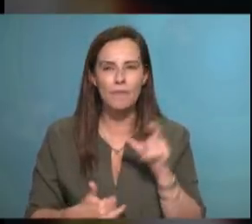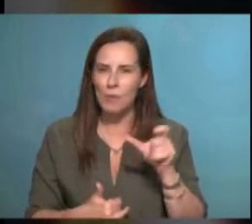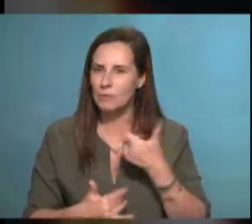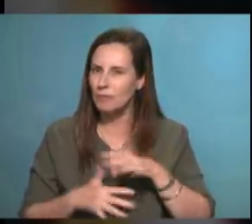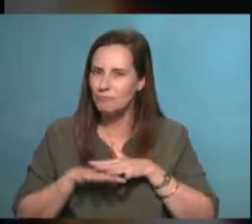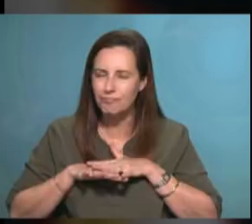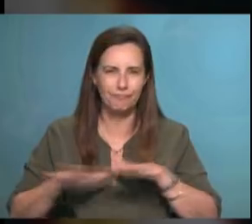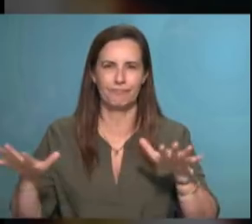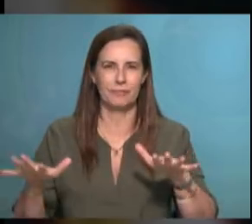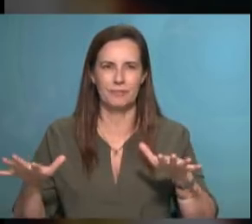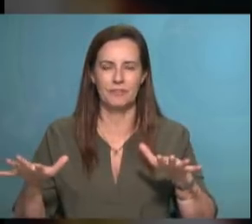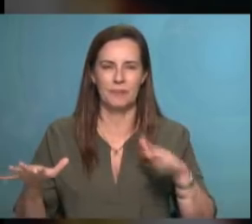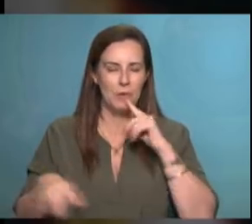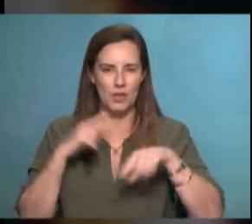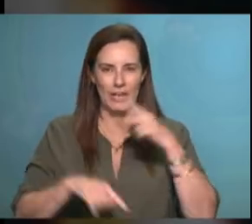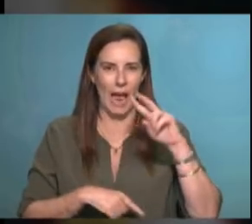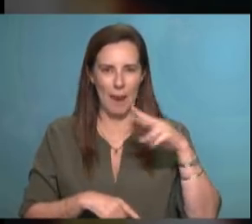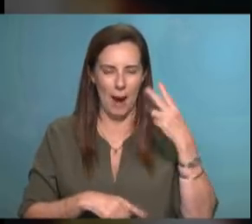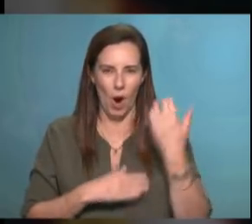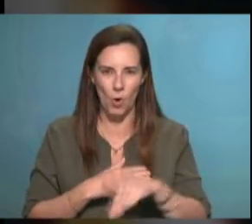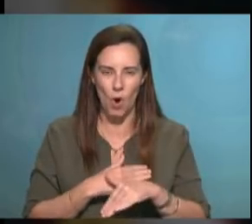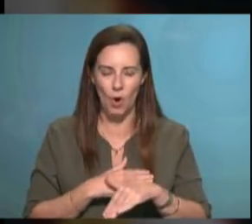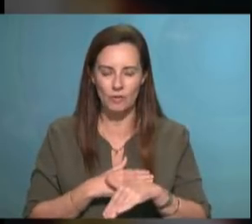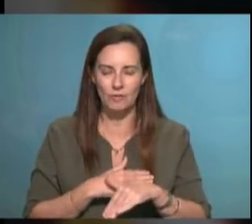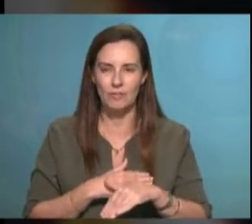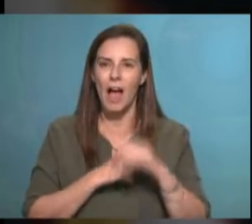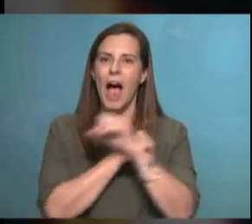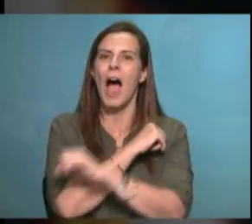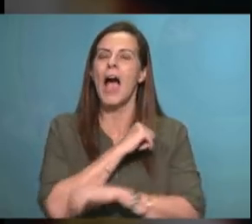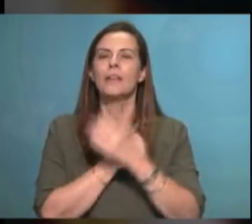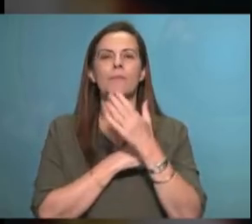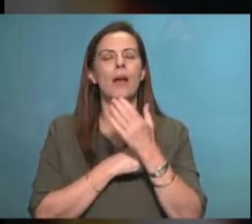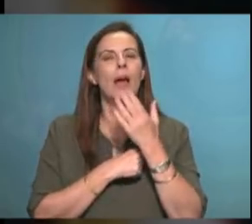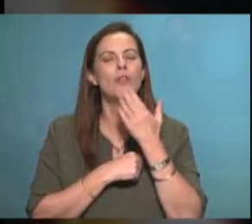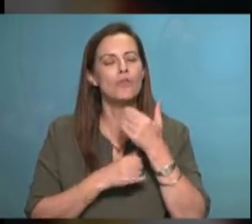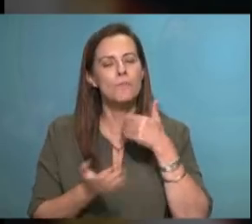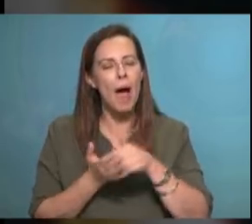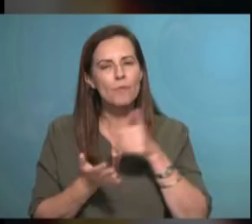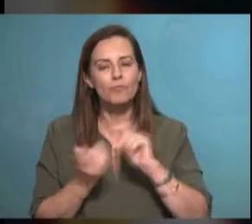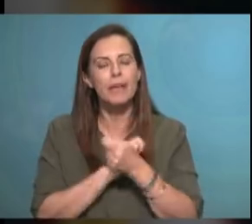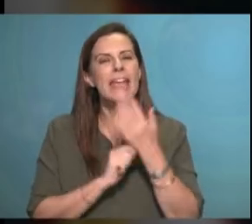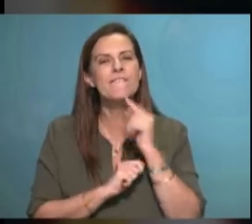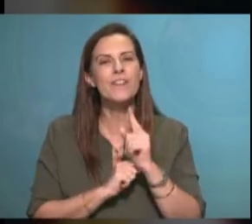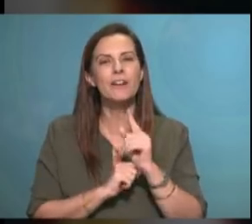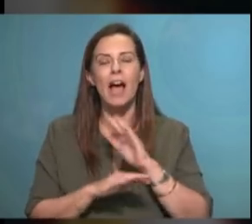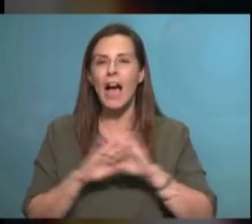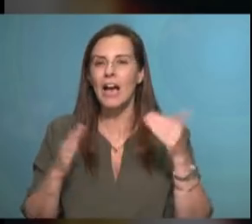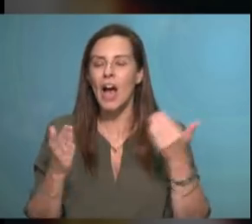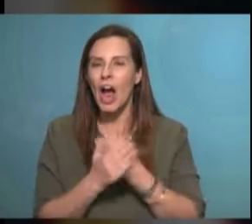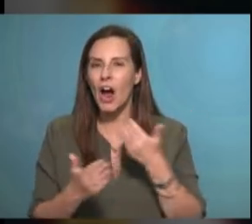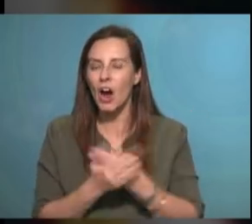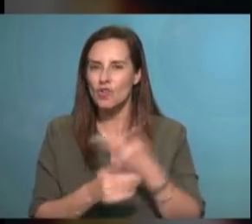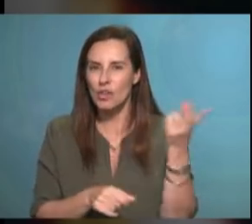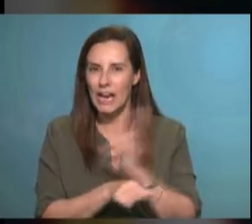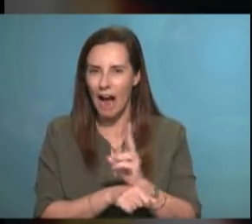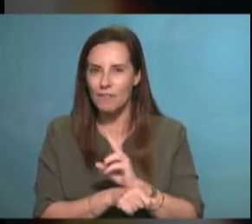נפוצים בשנתיים האחרונות. האקדמיה ללשון ממשיכה לעברת במרץ. היום, חוץ מחדשות כזב,